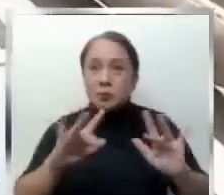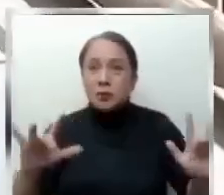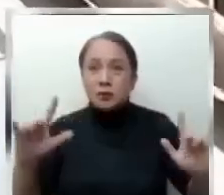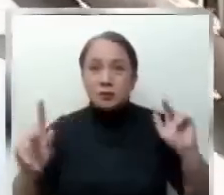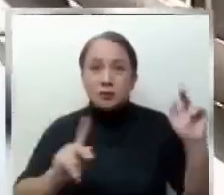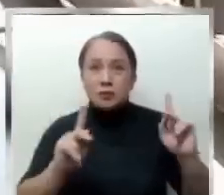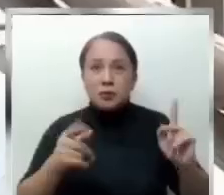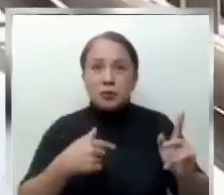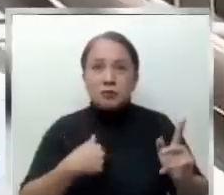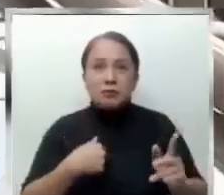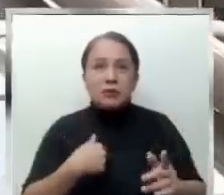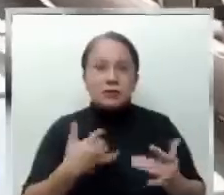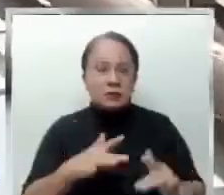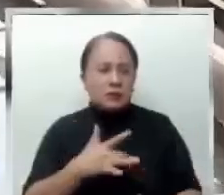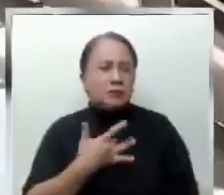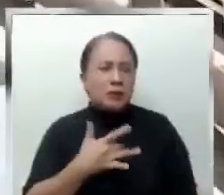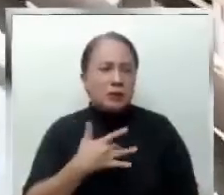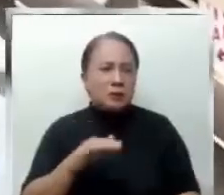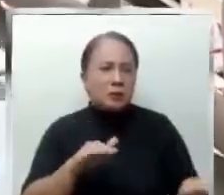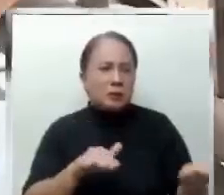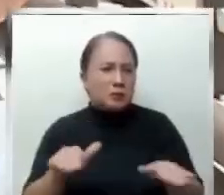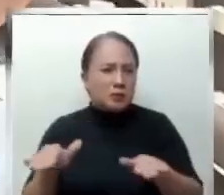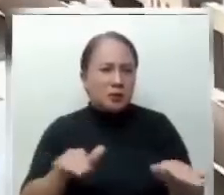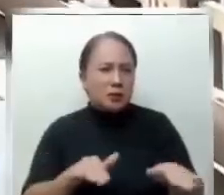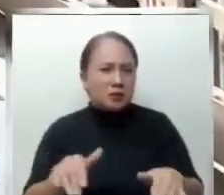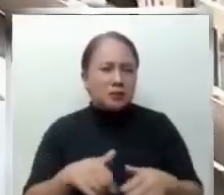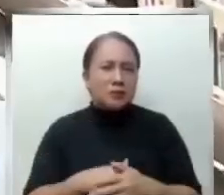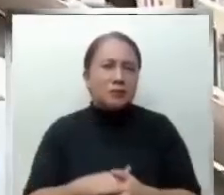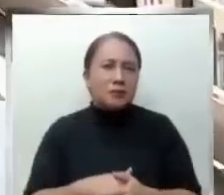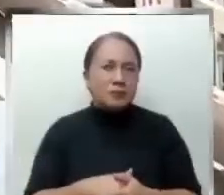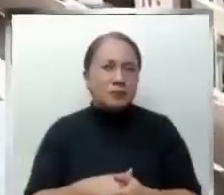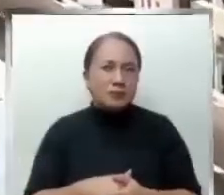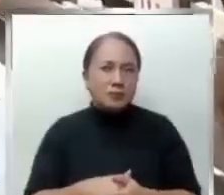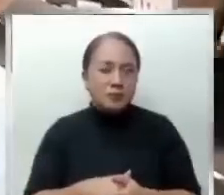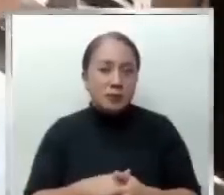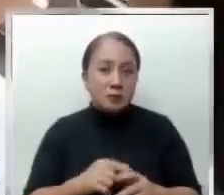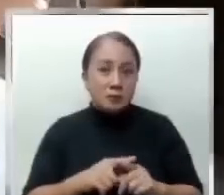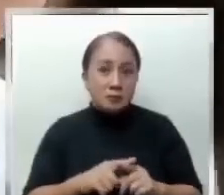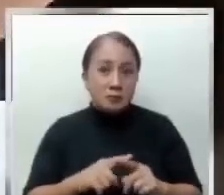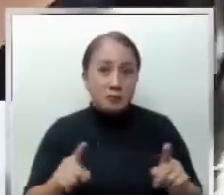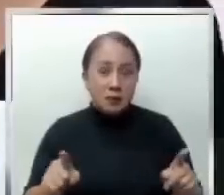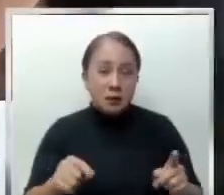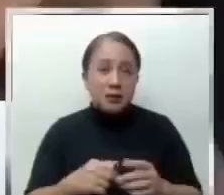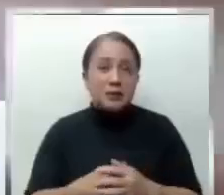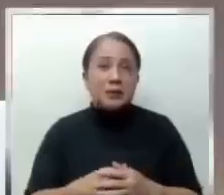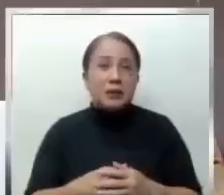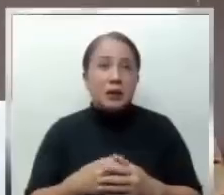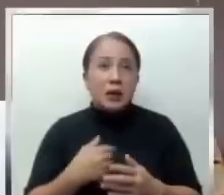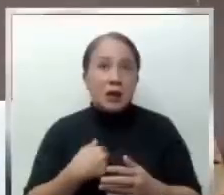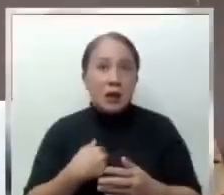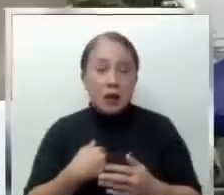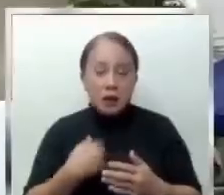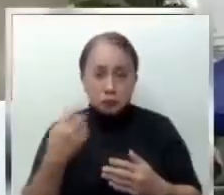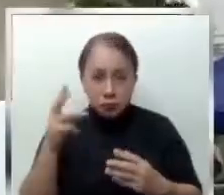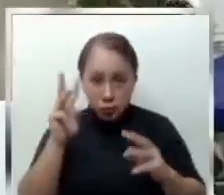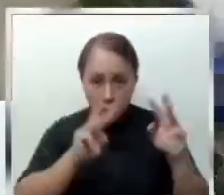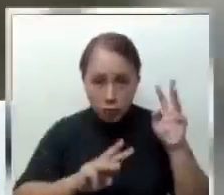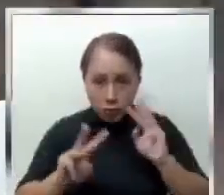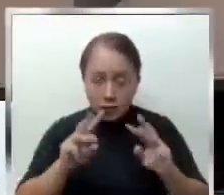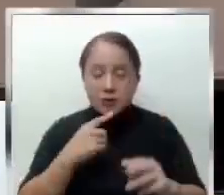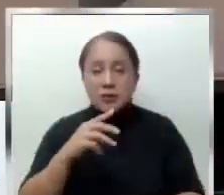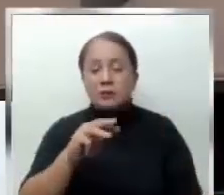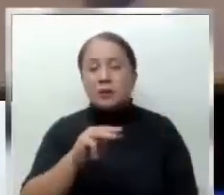may mararamdaman kang alog sa iyong tinatapakan. Pero, meron nga ba dapat ipangamba? Ayon sa MMDA, di